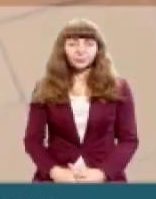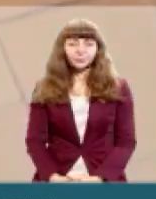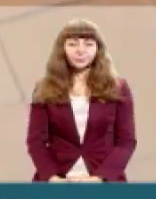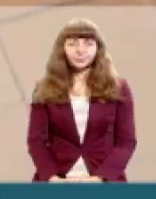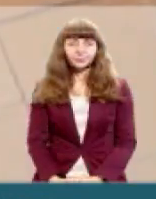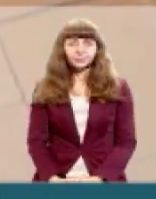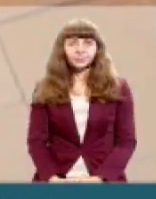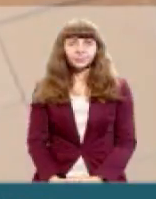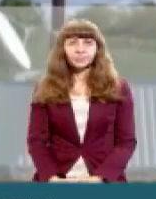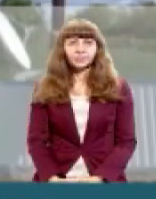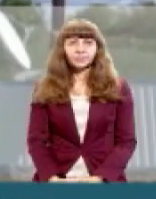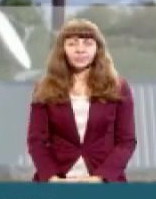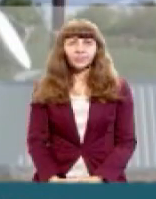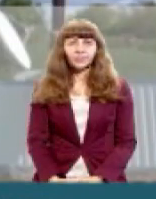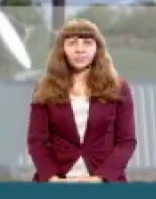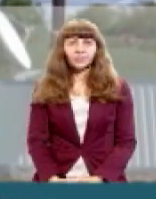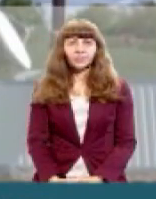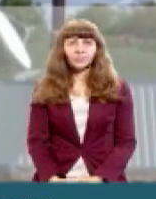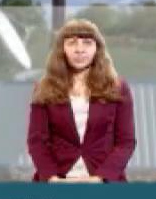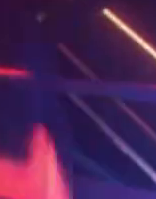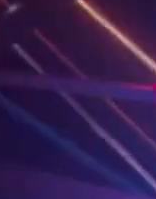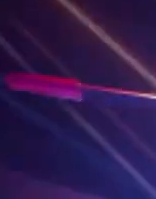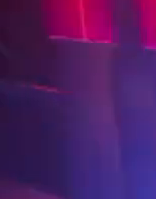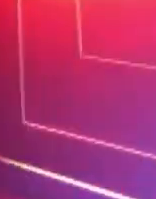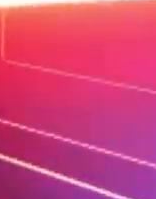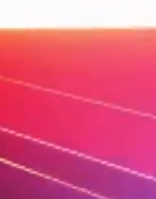жоба үйлестіру мен бақылауды күшейтуді тапсырды.